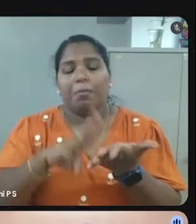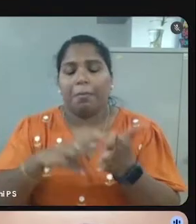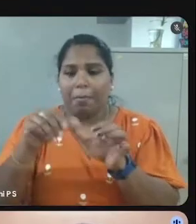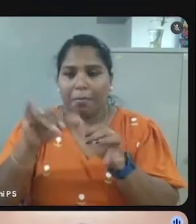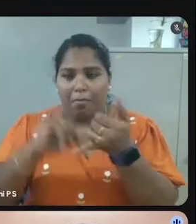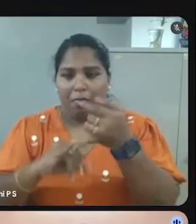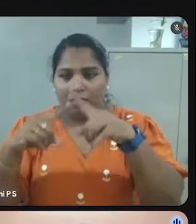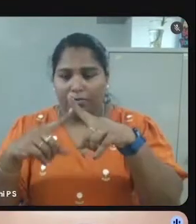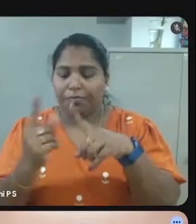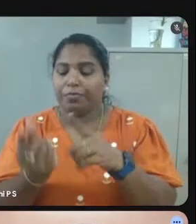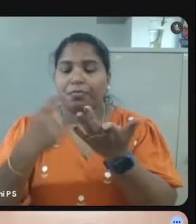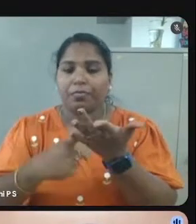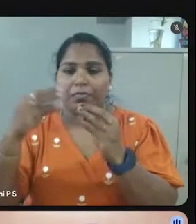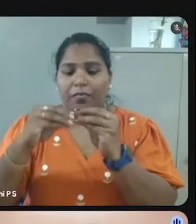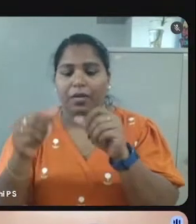സെൽഫ് സ്റ്റിമുലേഷൻ ചെയ്ത് അവര്